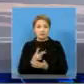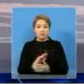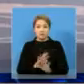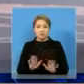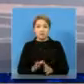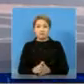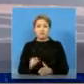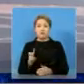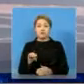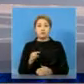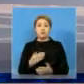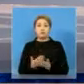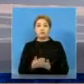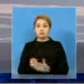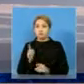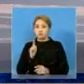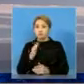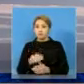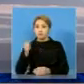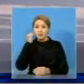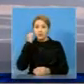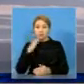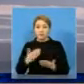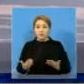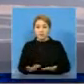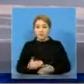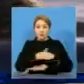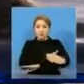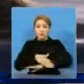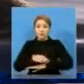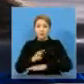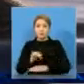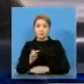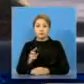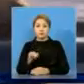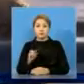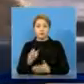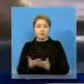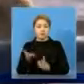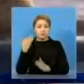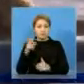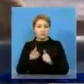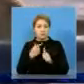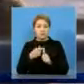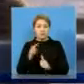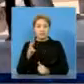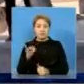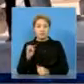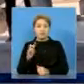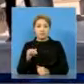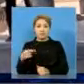Эмилия Кондратенко – настоящий старожил района Москва. Она проживает по улице Мушхоржусипкупеюлы, которая ранее именовалась Степана Разина